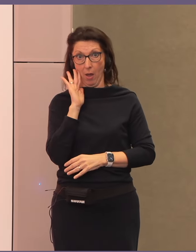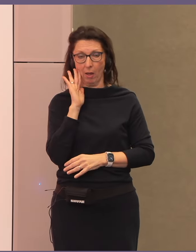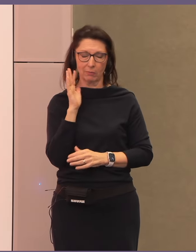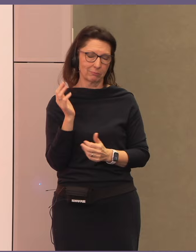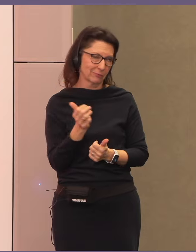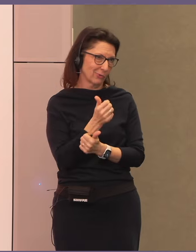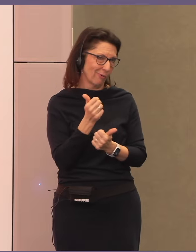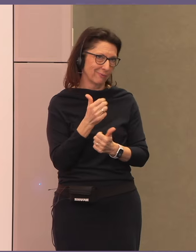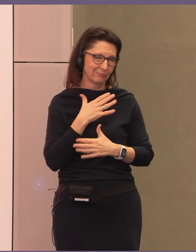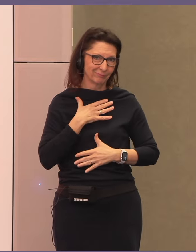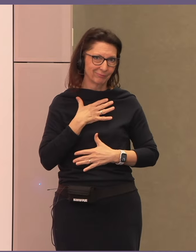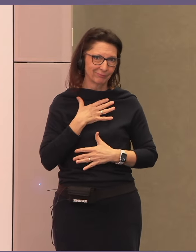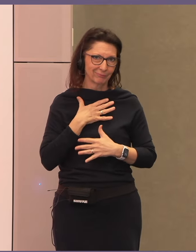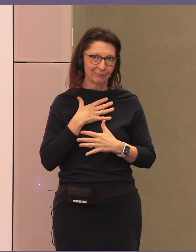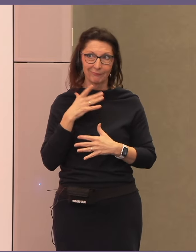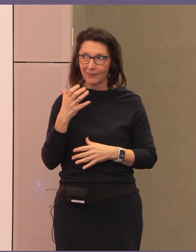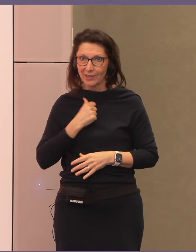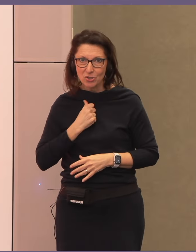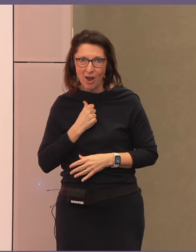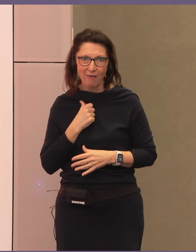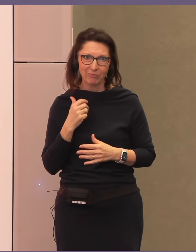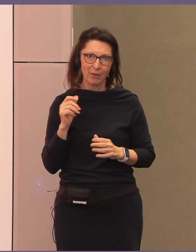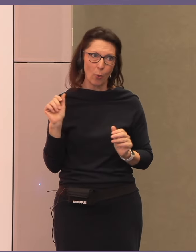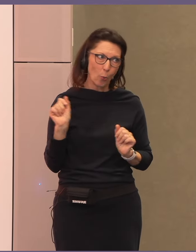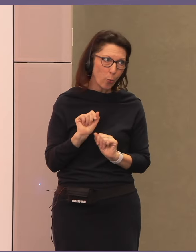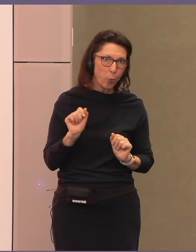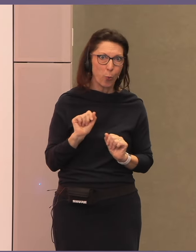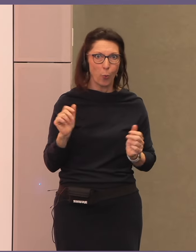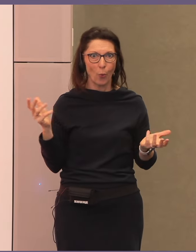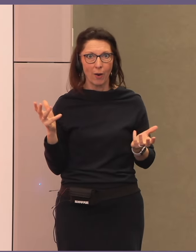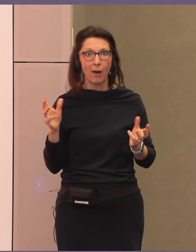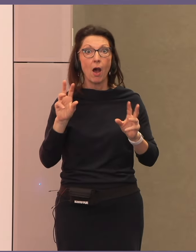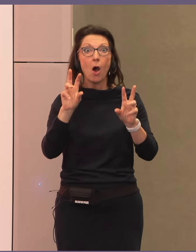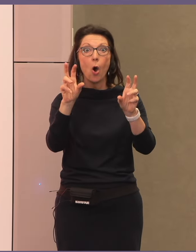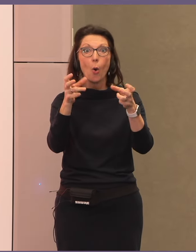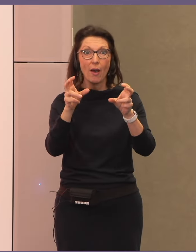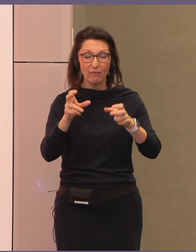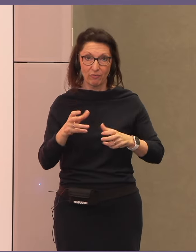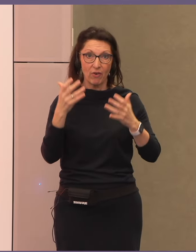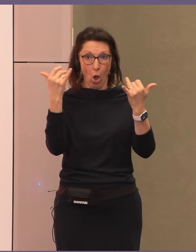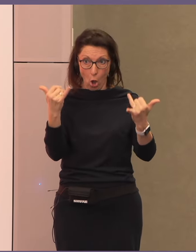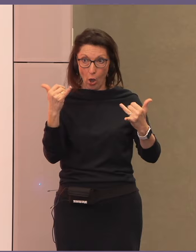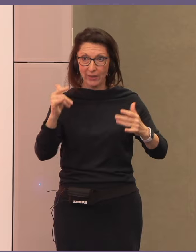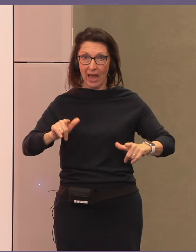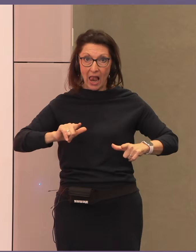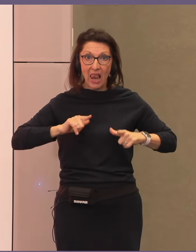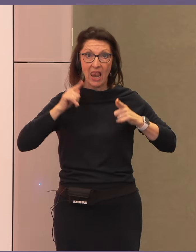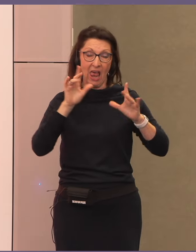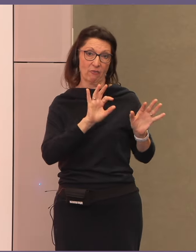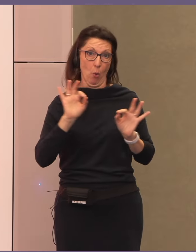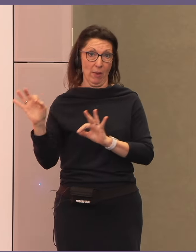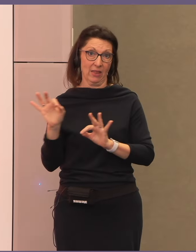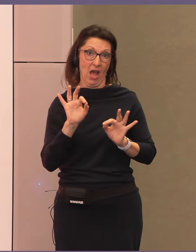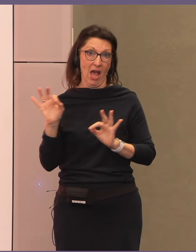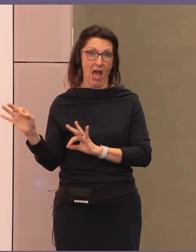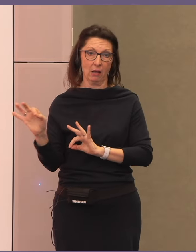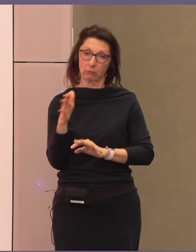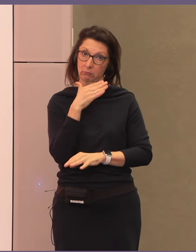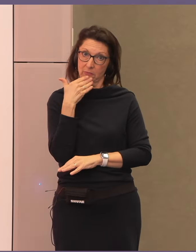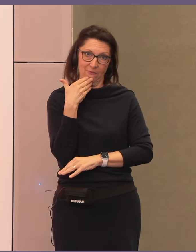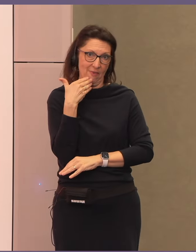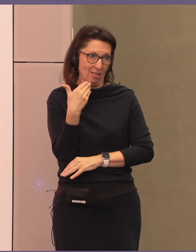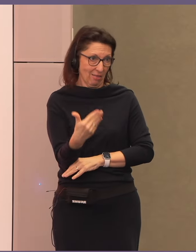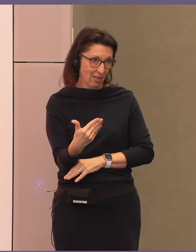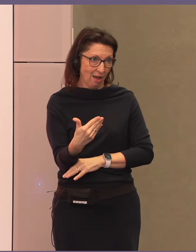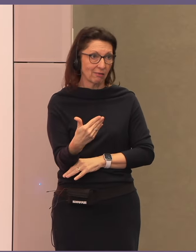großartig, was hier den Organisatorinnen gelungen ist, dass auch der ORF hier heute live überträgt. Danke vielmals an dieser Stelle.